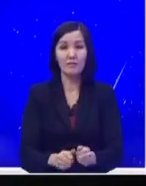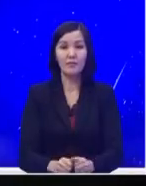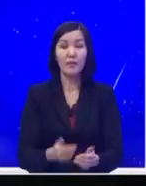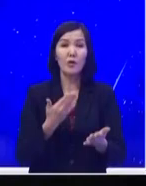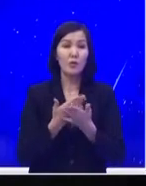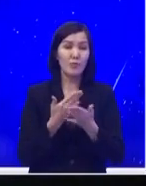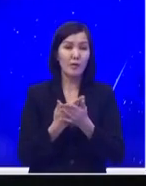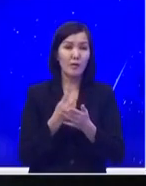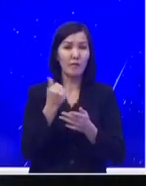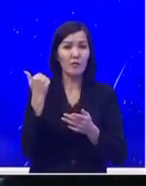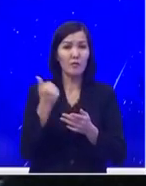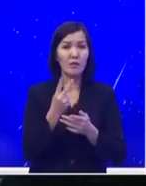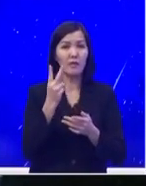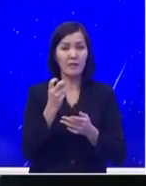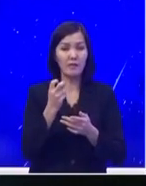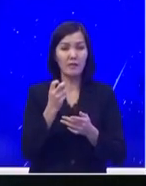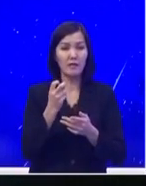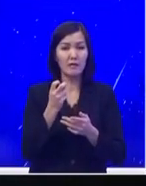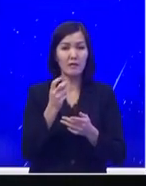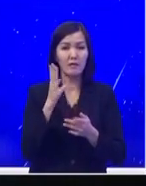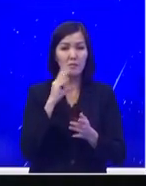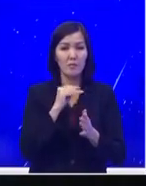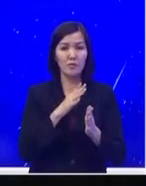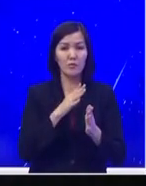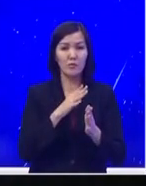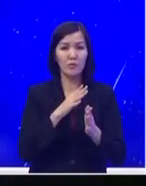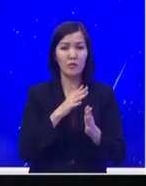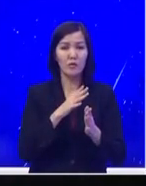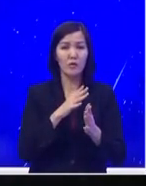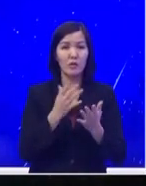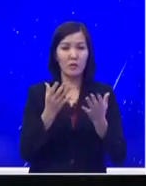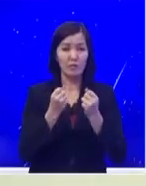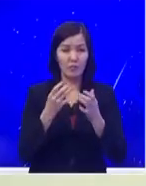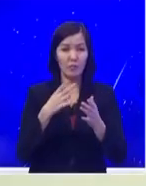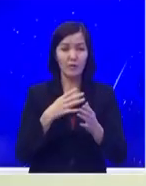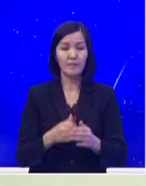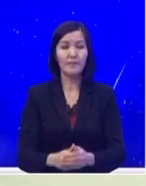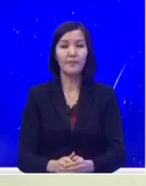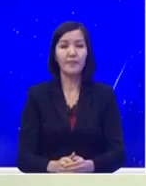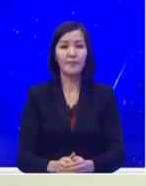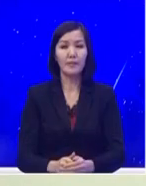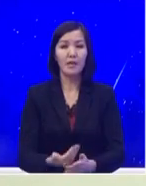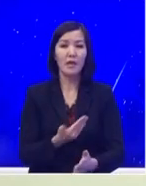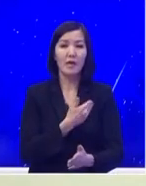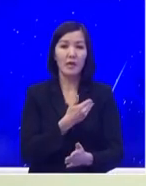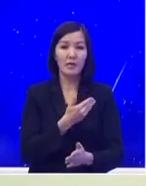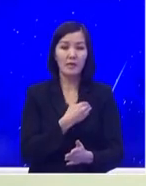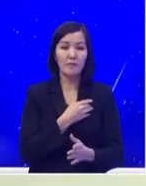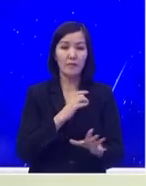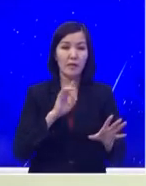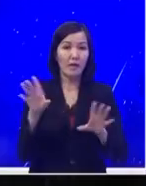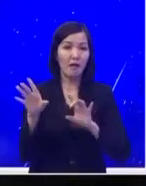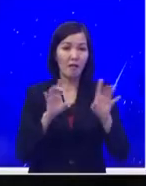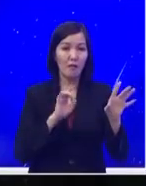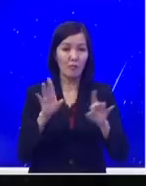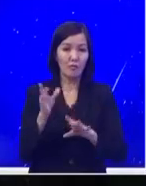примерно в неделю где-то пакетов 200. 200 приходит и 200 пакетов уходит. Мы еще хотим типа рекламы сделать. Ну, не реклама, а